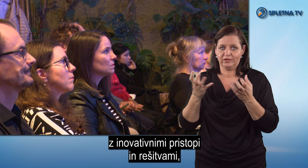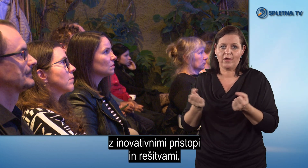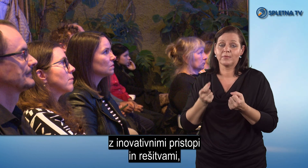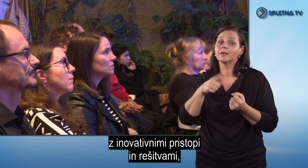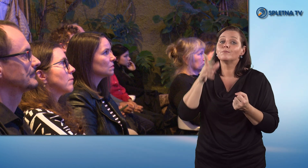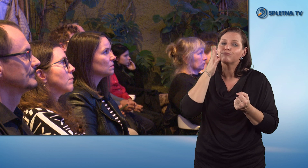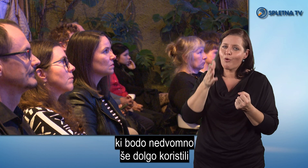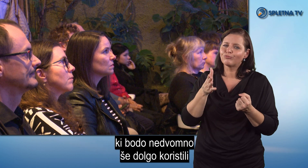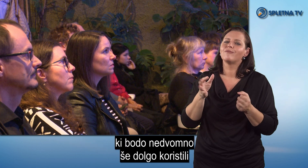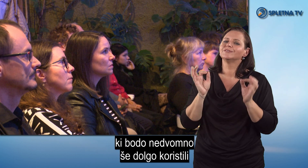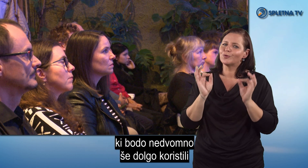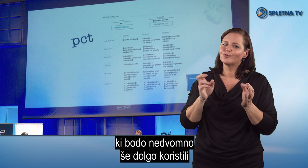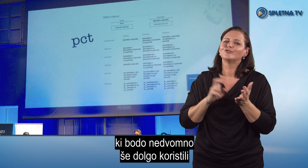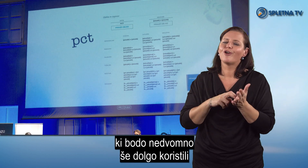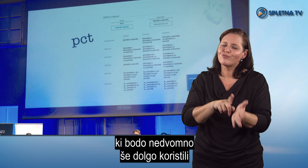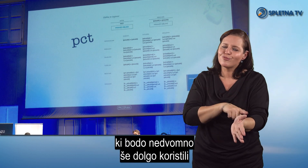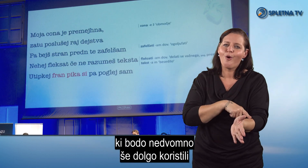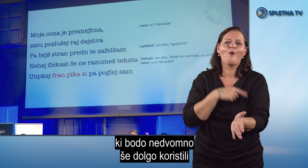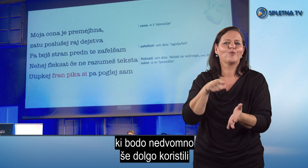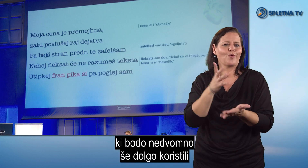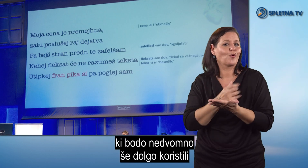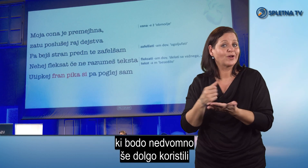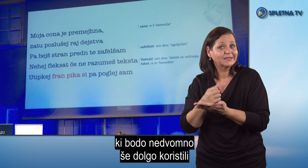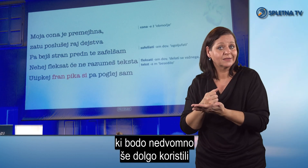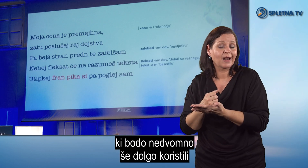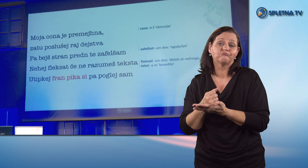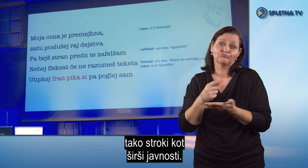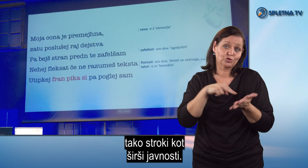rešitvami, ki bodo nedvomno še dolgo koristili